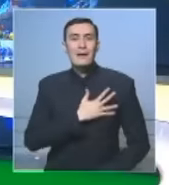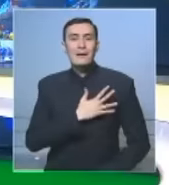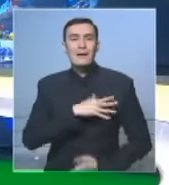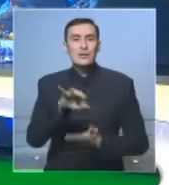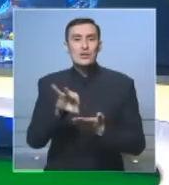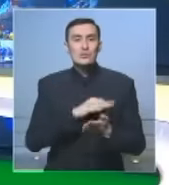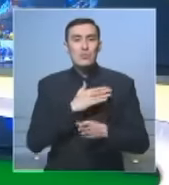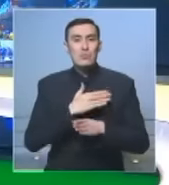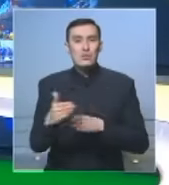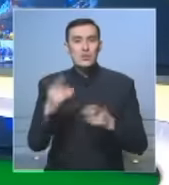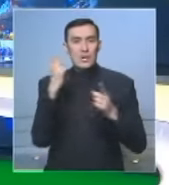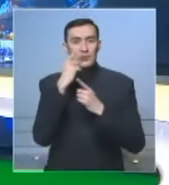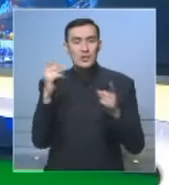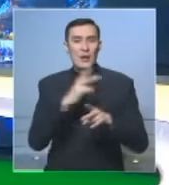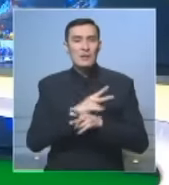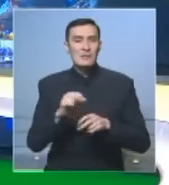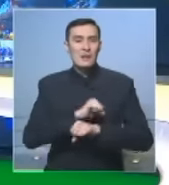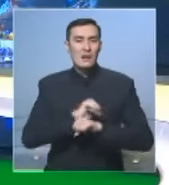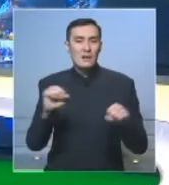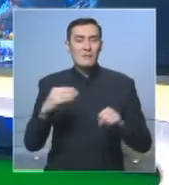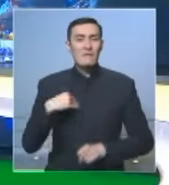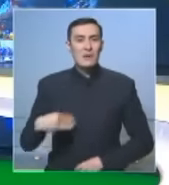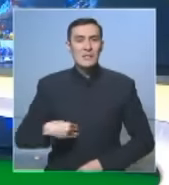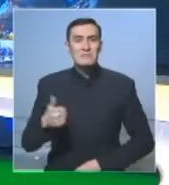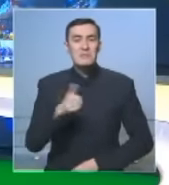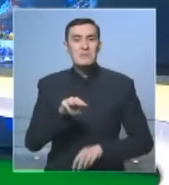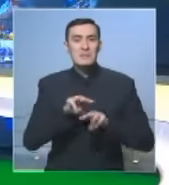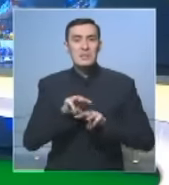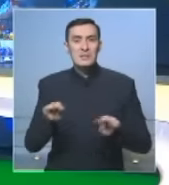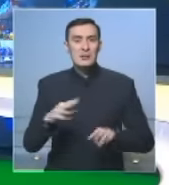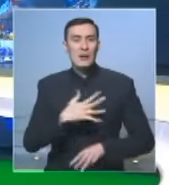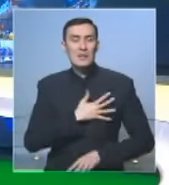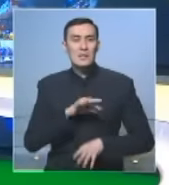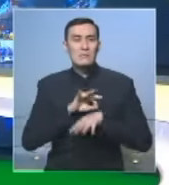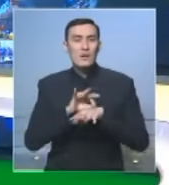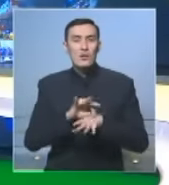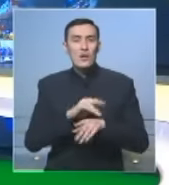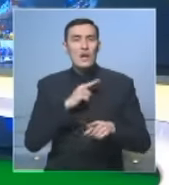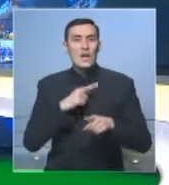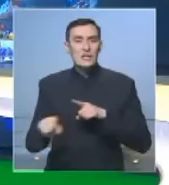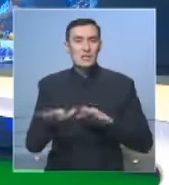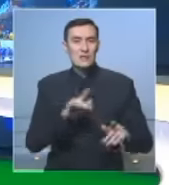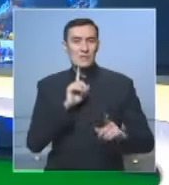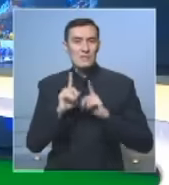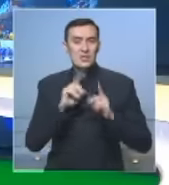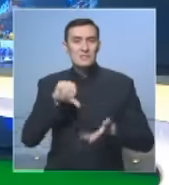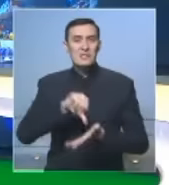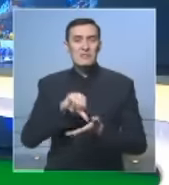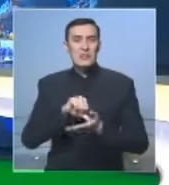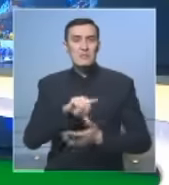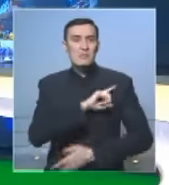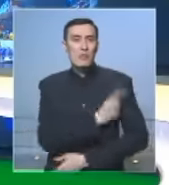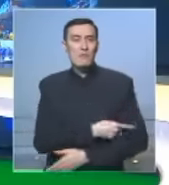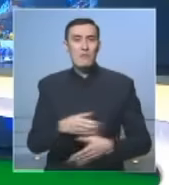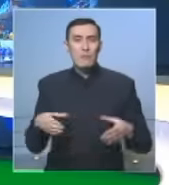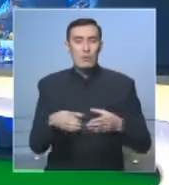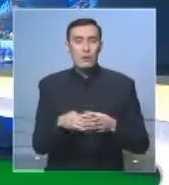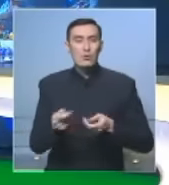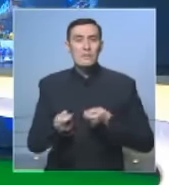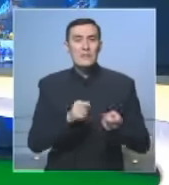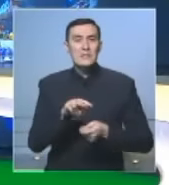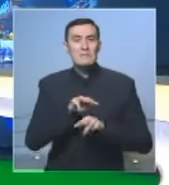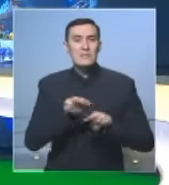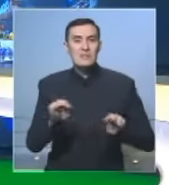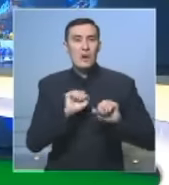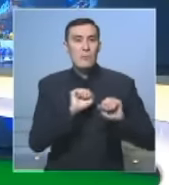Канаде. Сразу после сообщения о терактах во Франции премьер-министр страны провел экстренное совещание с представителями силового блока.